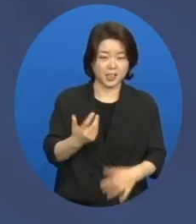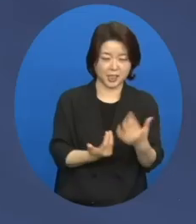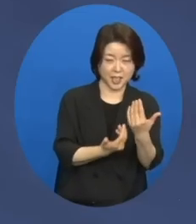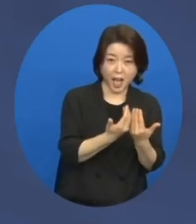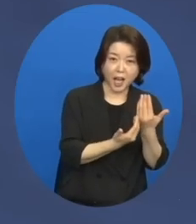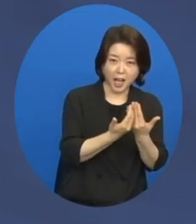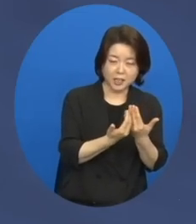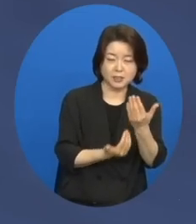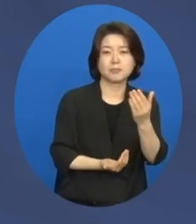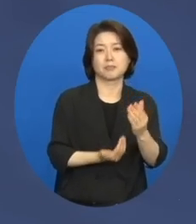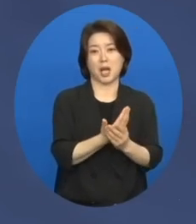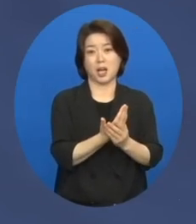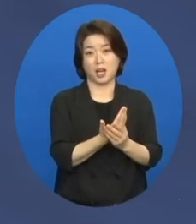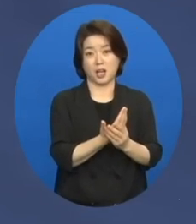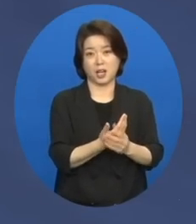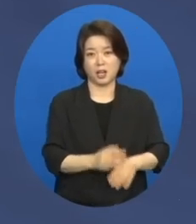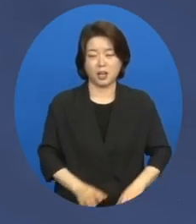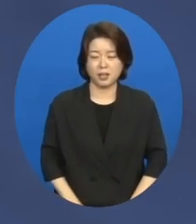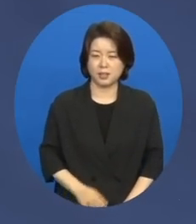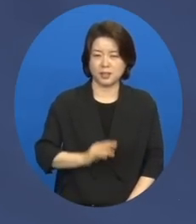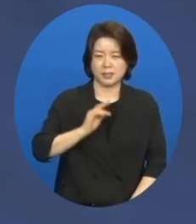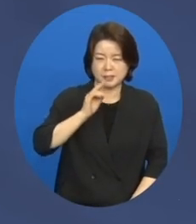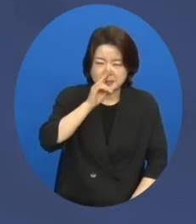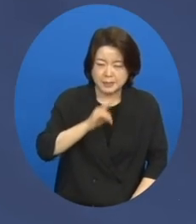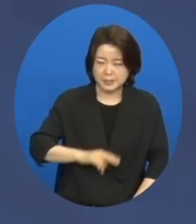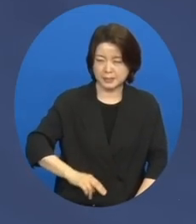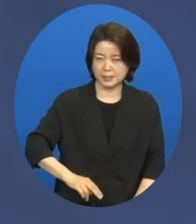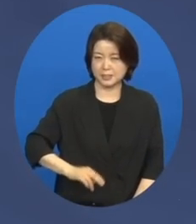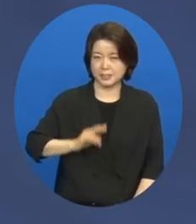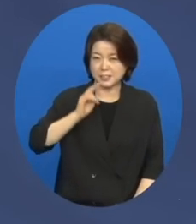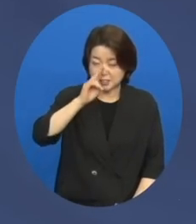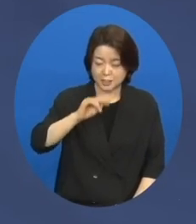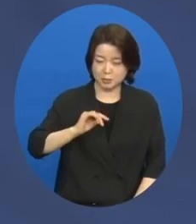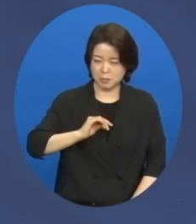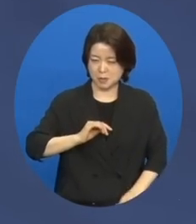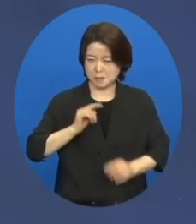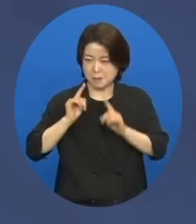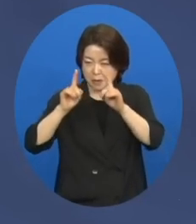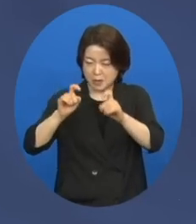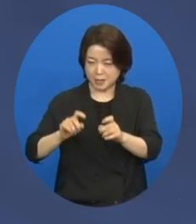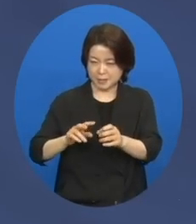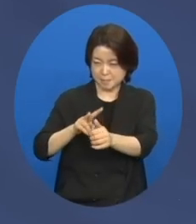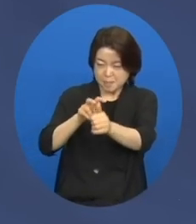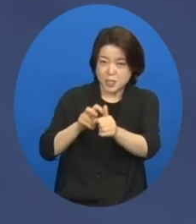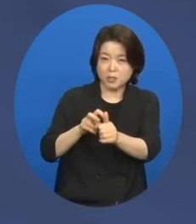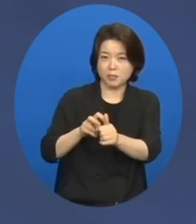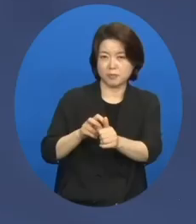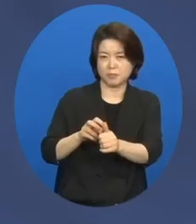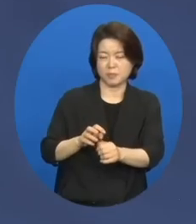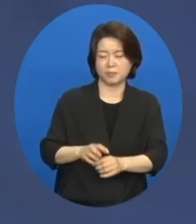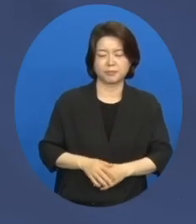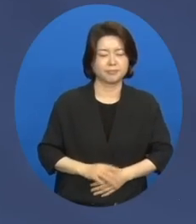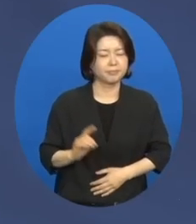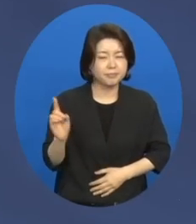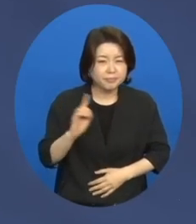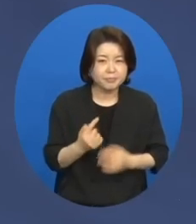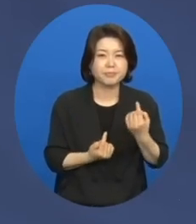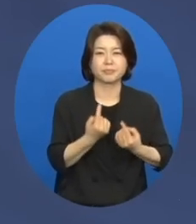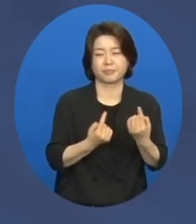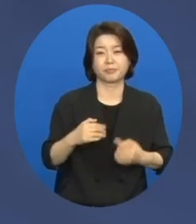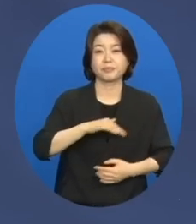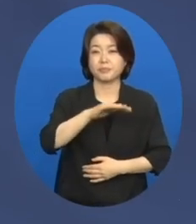갈등을 일으키다가 시기, 질투, 다른 어떤 것보다도 정말